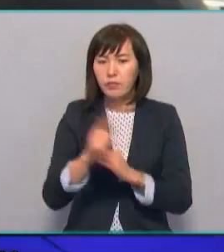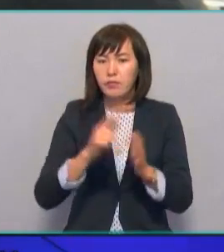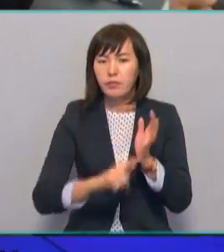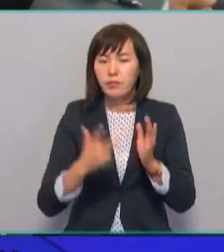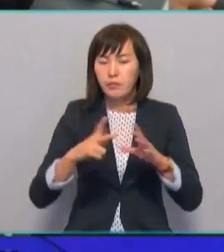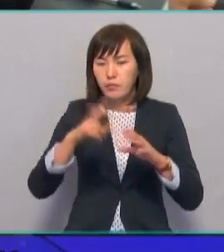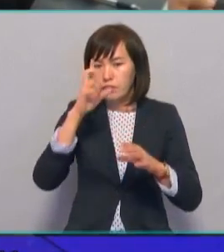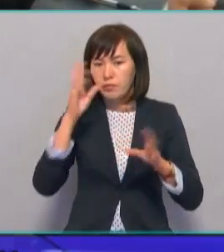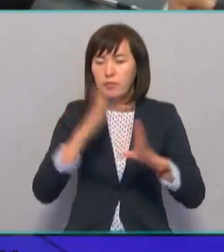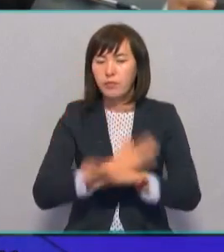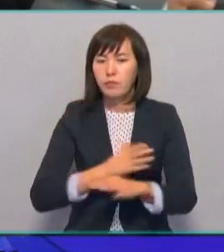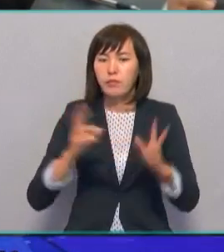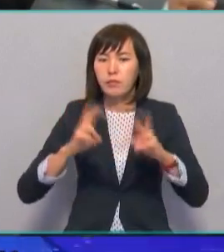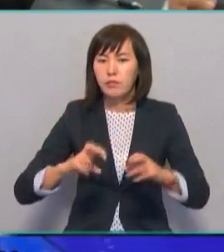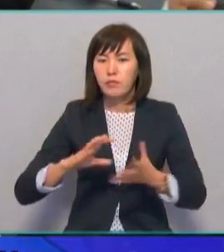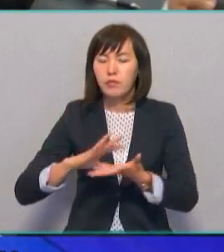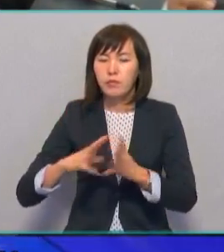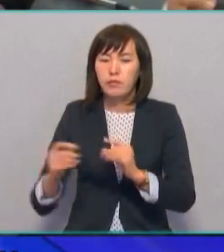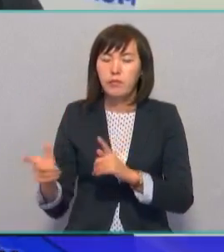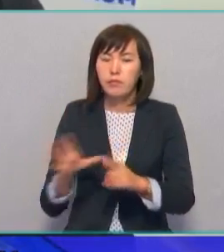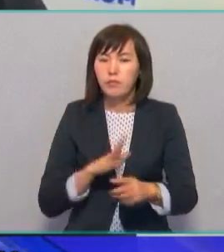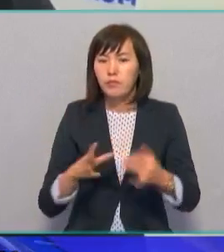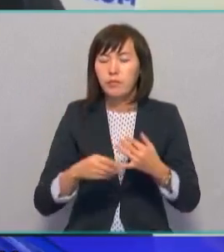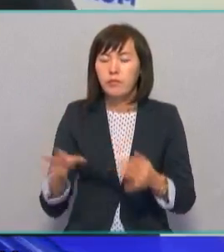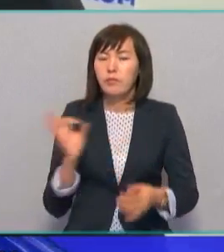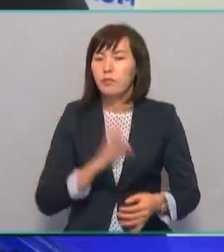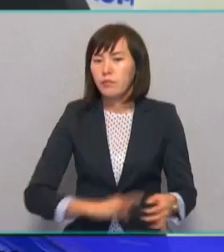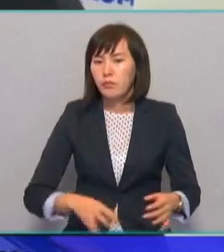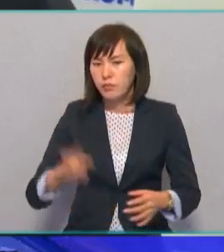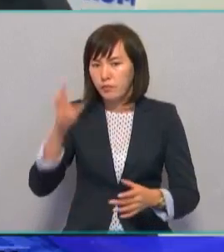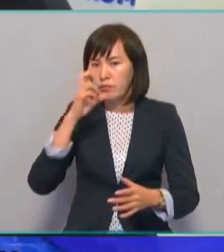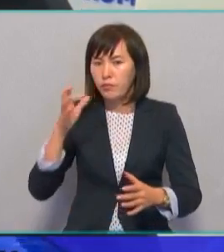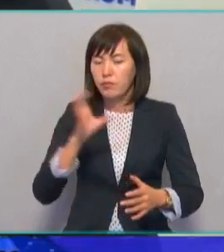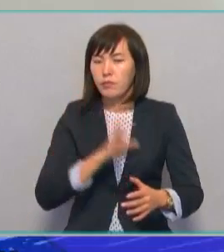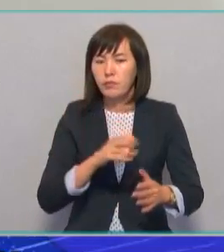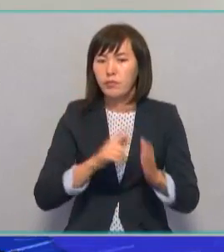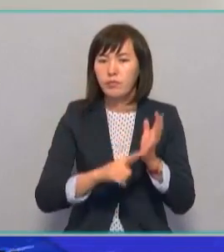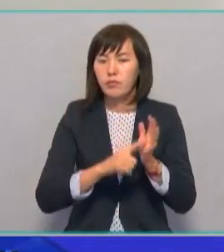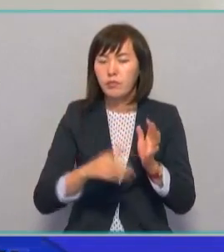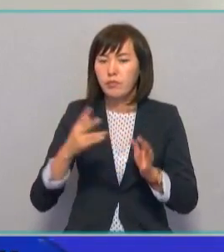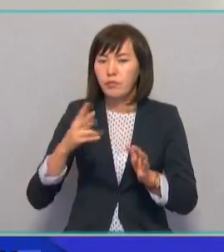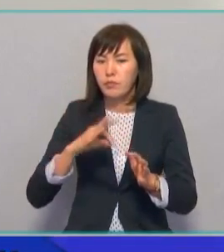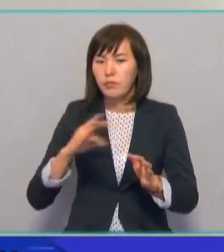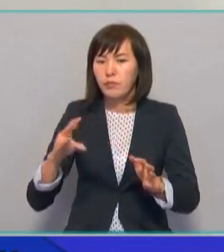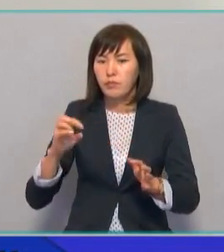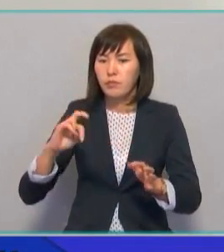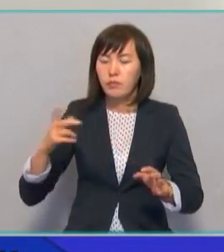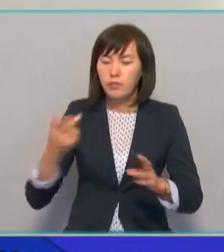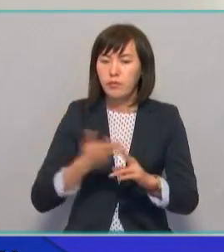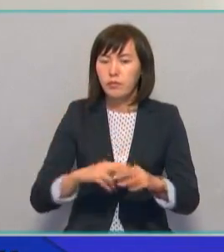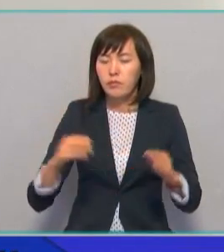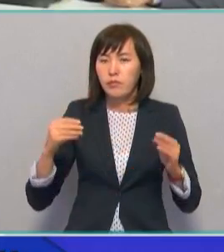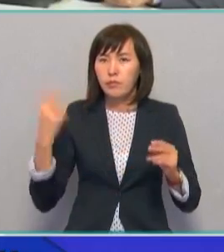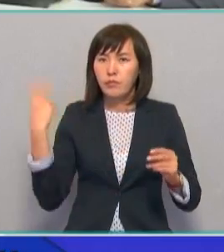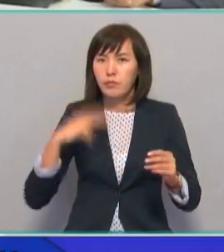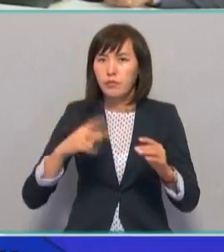нысанға мемлекеттік экологиялық сараптама жасалды. 10 жер қойнауын пайдаланушыдан мемлекет қазынасына 77 миллион теңге өндірілді. Дәл осындай